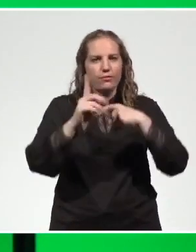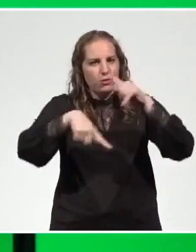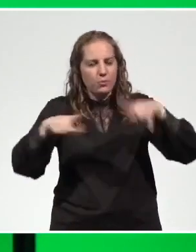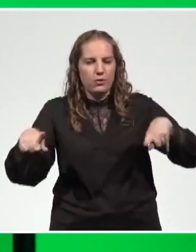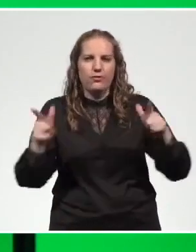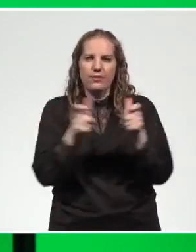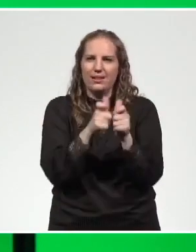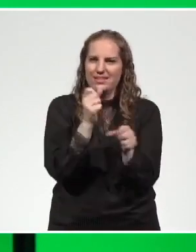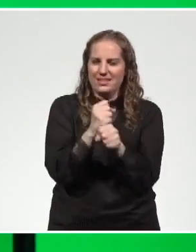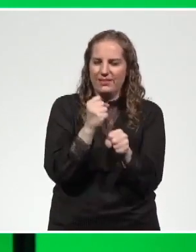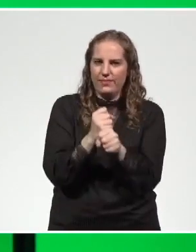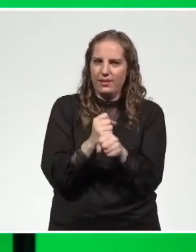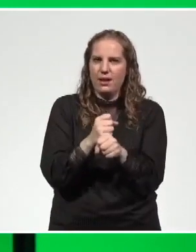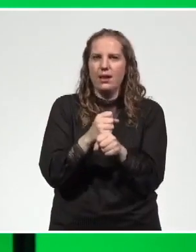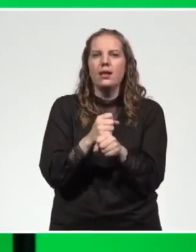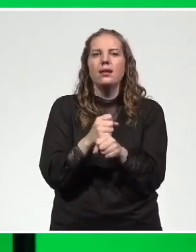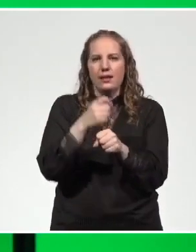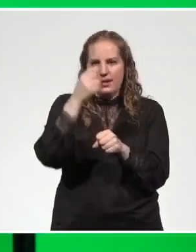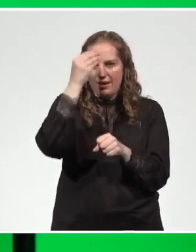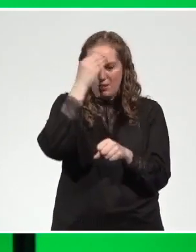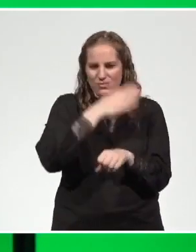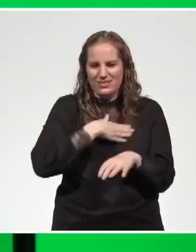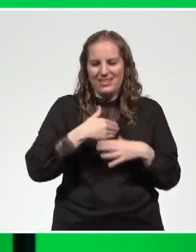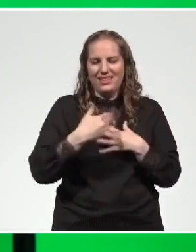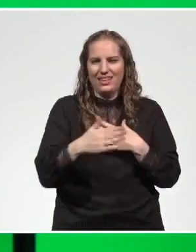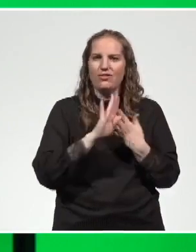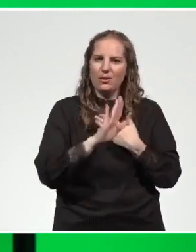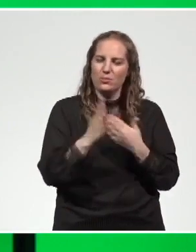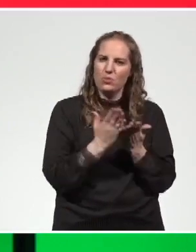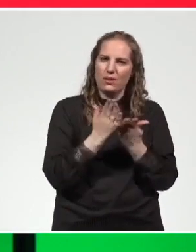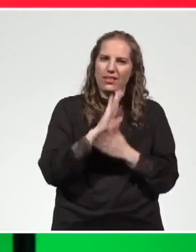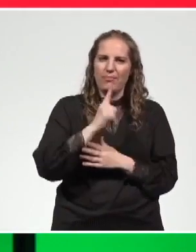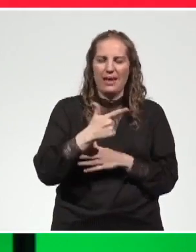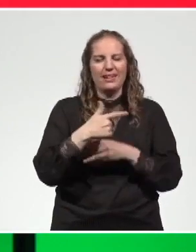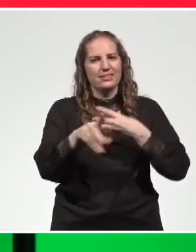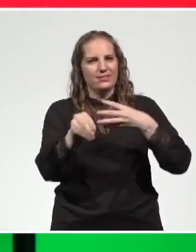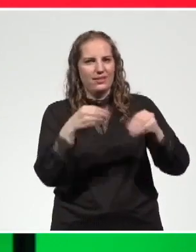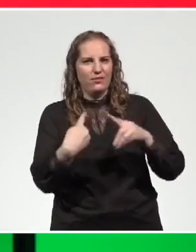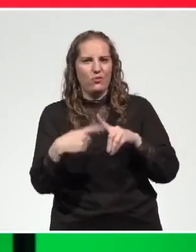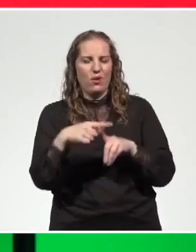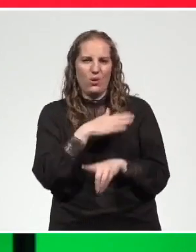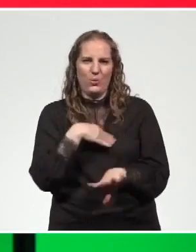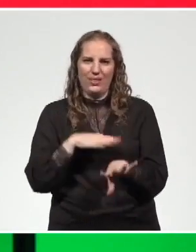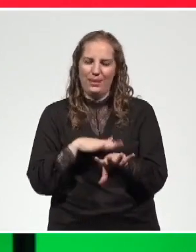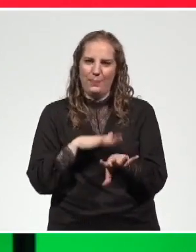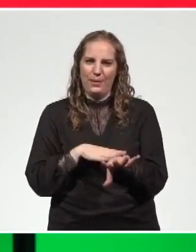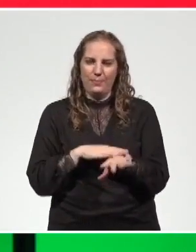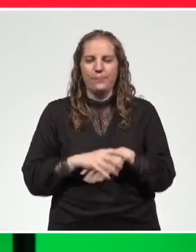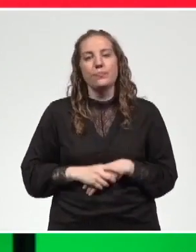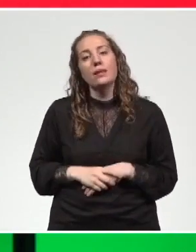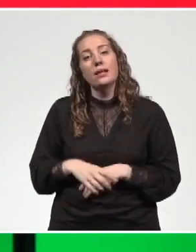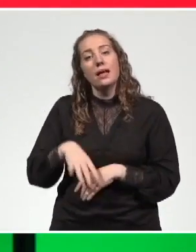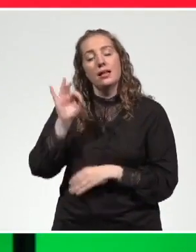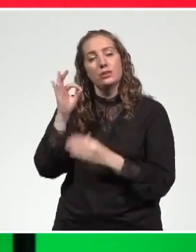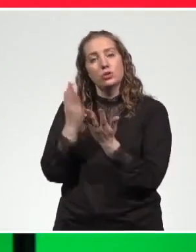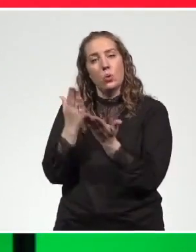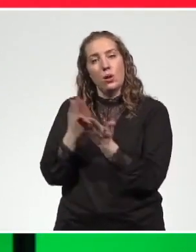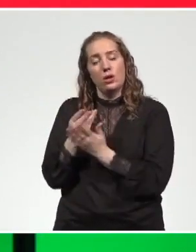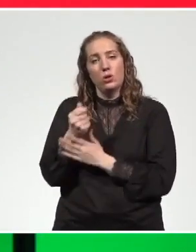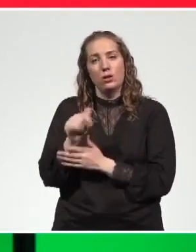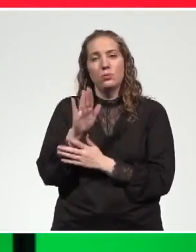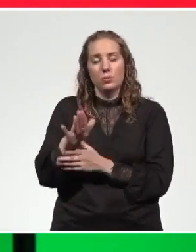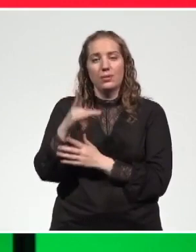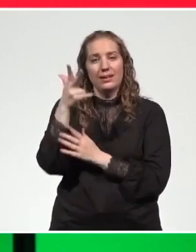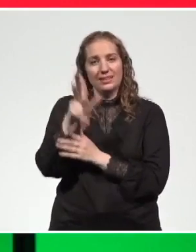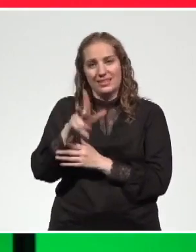með auknum sveigjanleika í námslengd á framhaldsskólastigi. Stefnt skal að því að leggja af sérstök skólagjöld í listnámi á